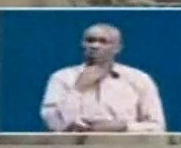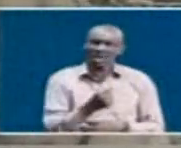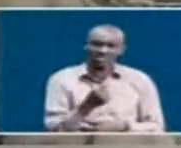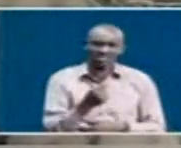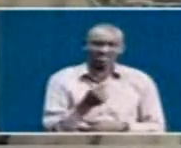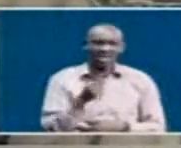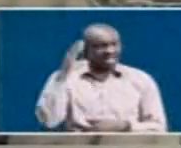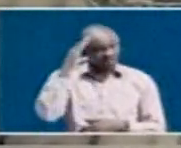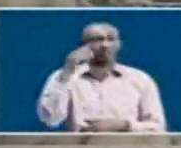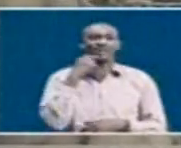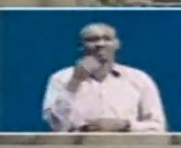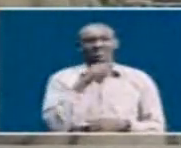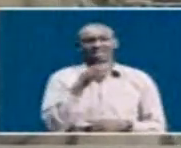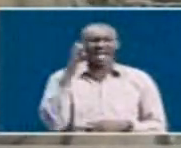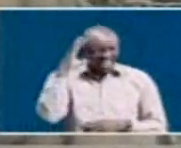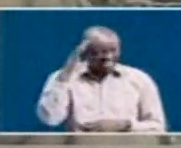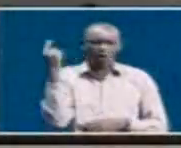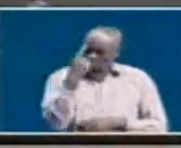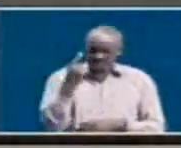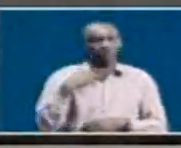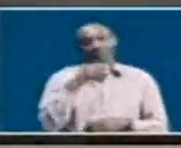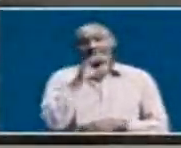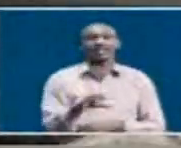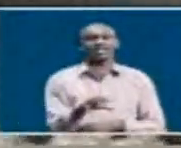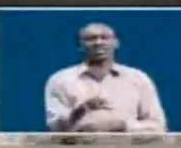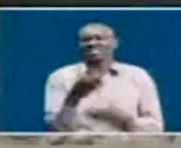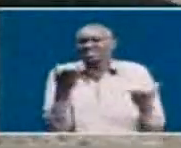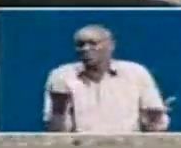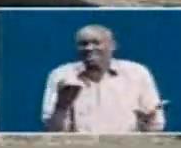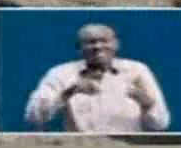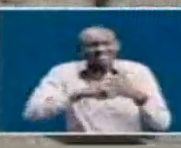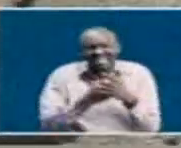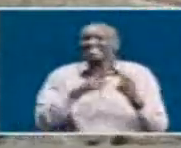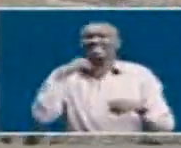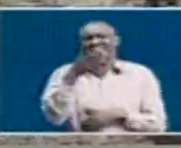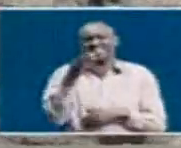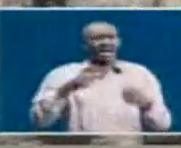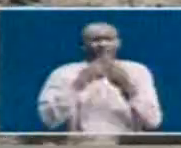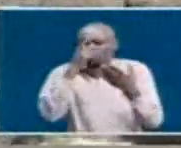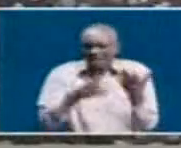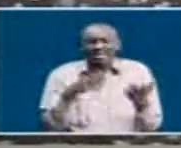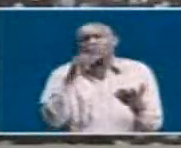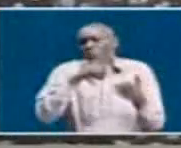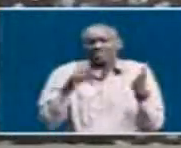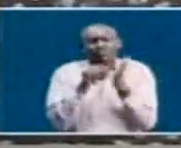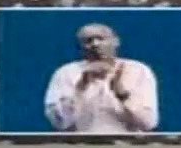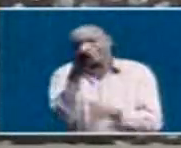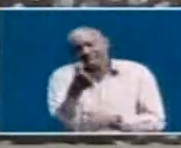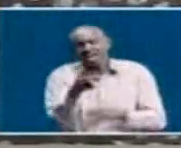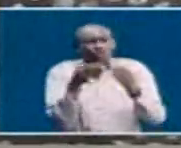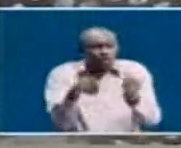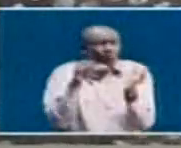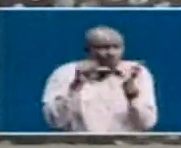Nataka kichwa. Kichwa ndio mnataka hivi yake. Je, chanzo cha mauaji na vurumai Kapedo ni nini na suluhu